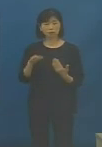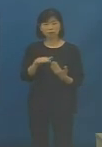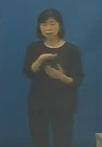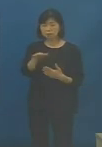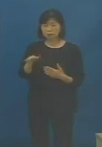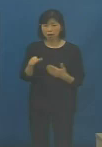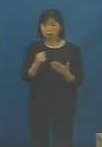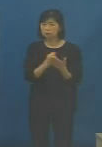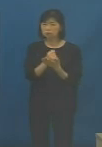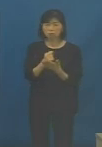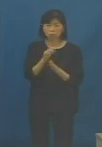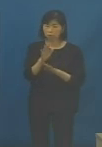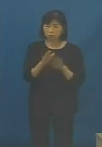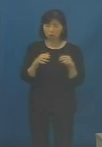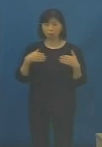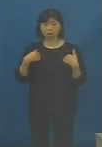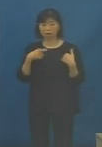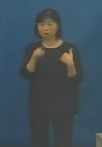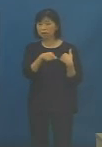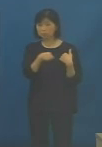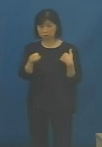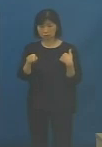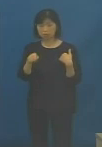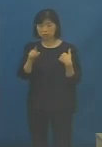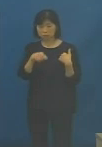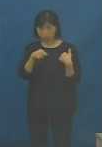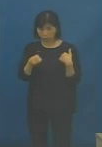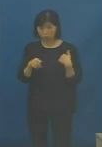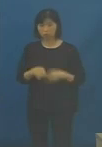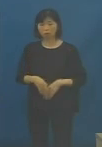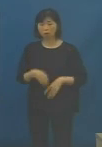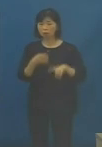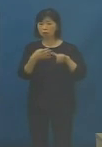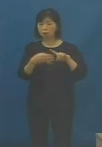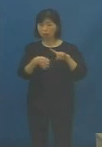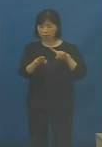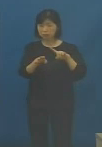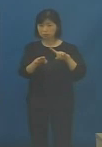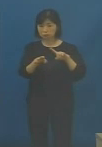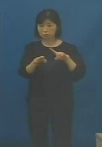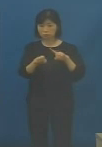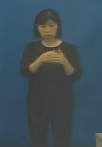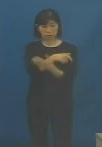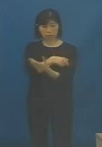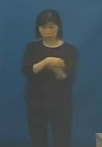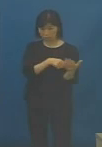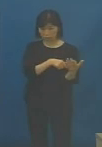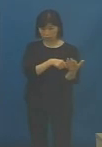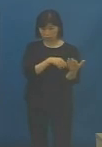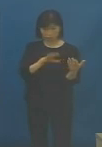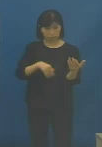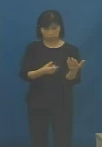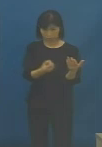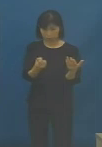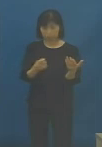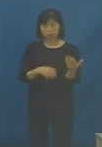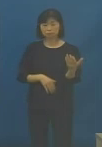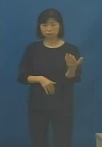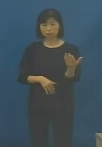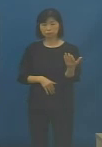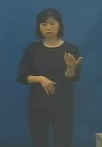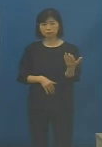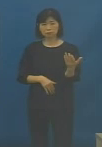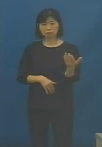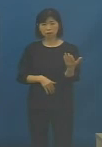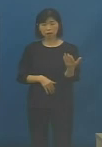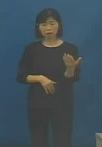情がわからない方、特にこれ公開されている記者会見でありますので、何があるか